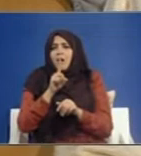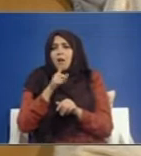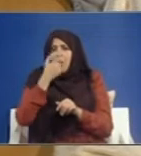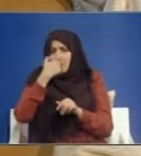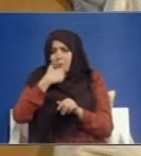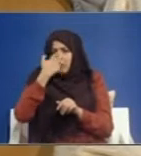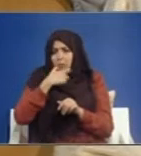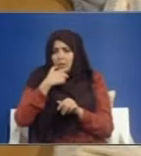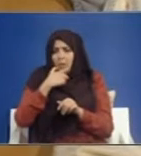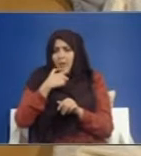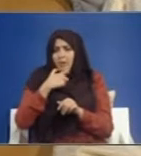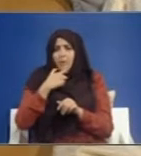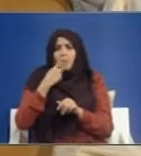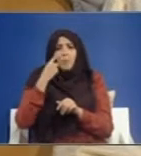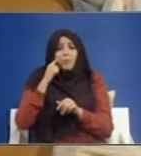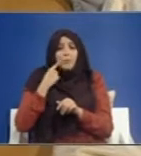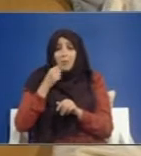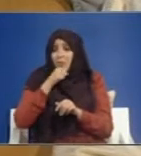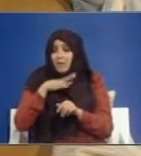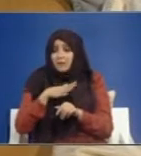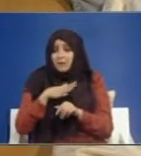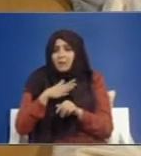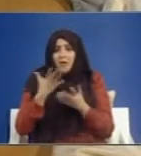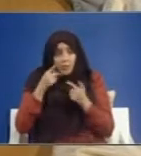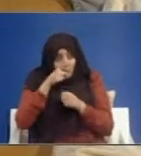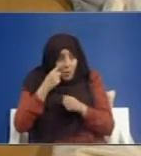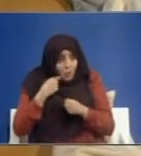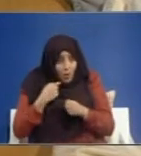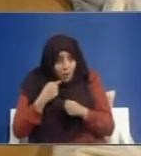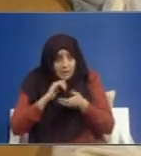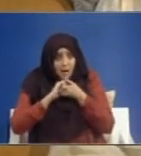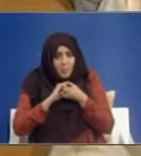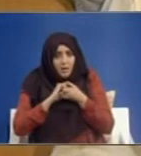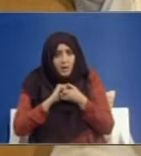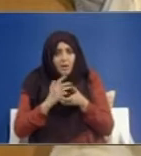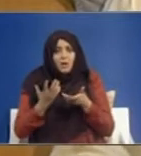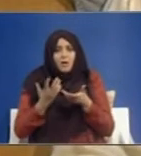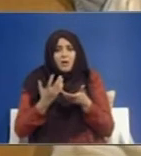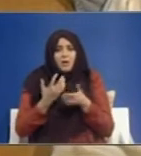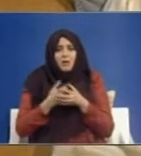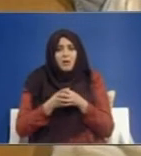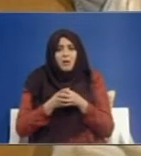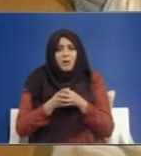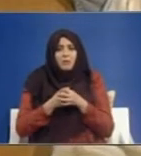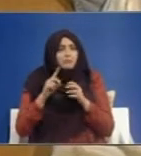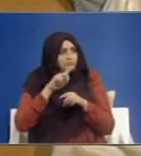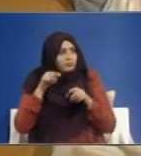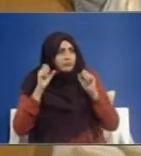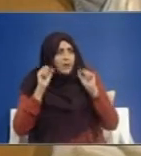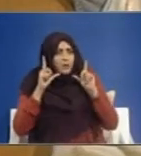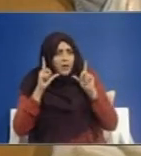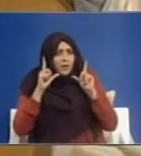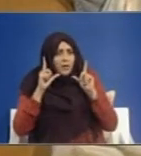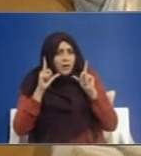يبكي على ابنه إبراهيم دمعات. قالوا يا رسول الله تبكي يا رسول الله؟ معنى تعجبوا